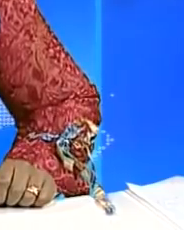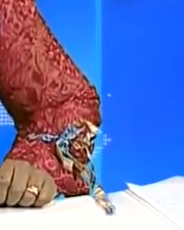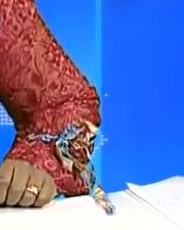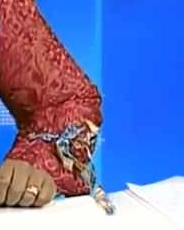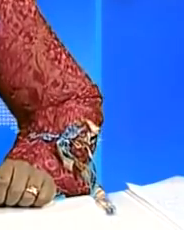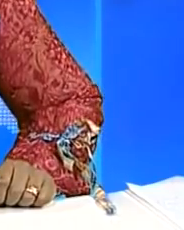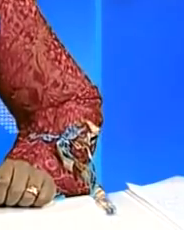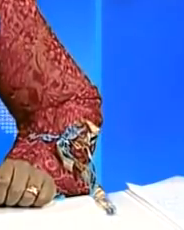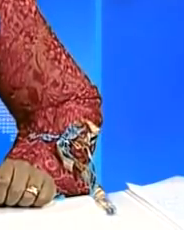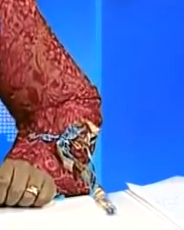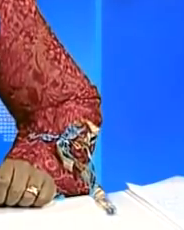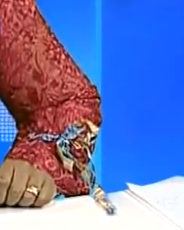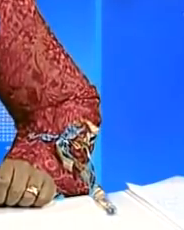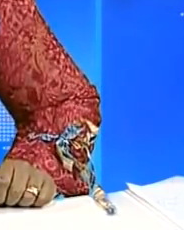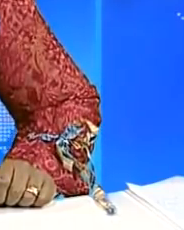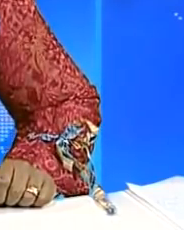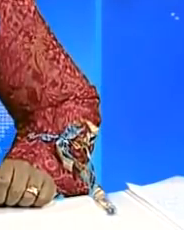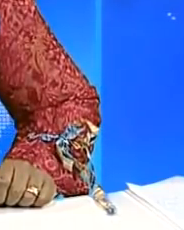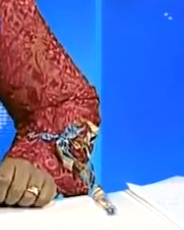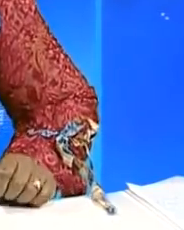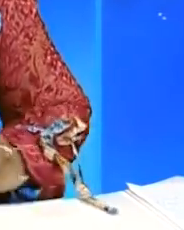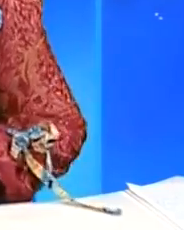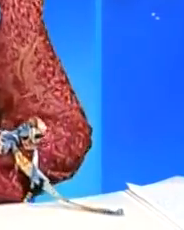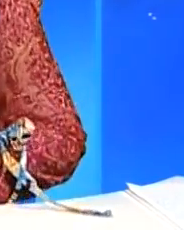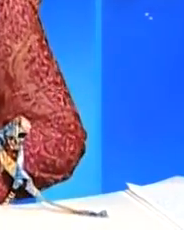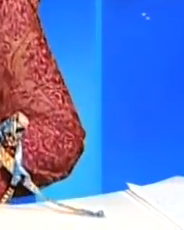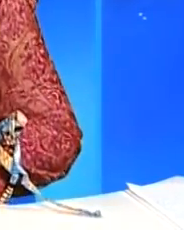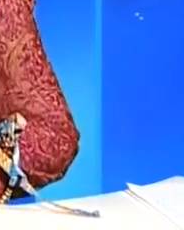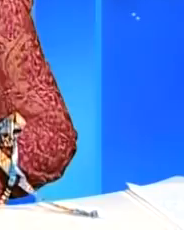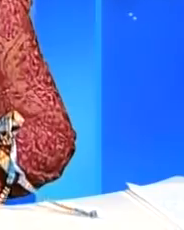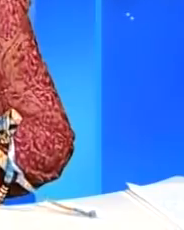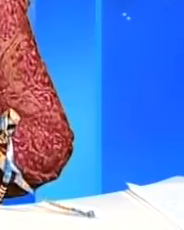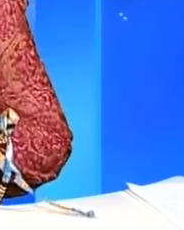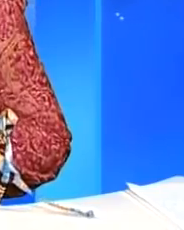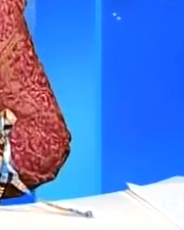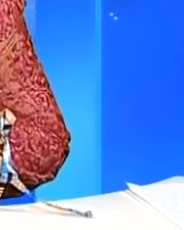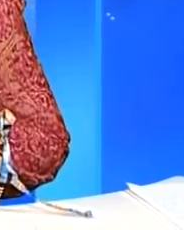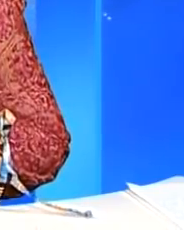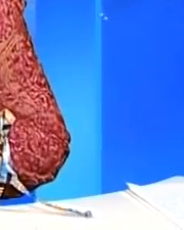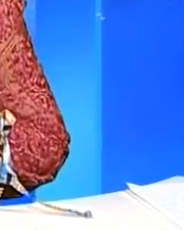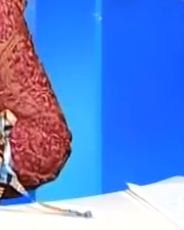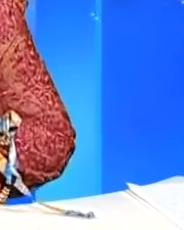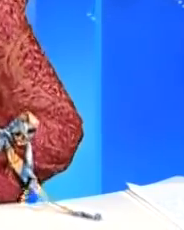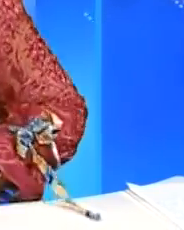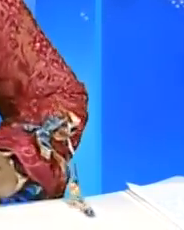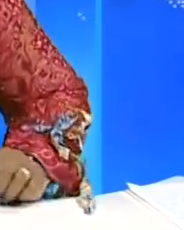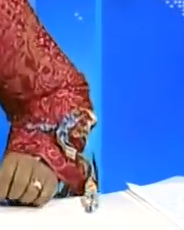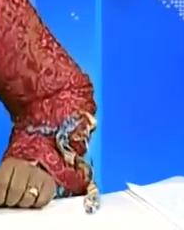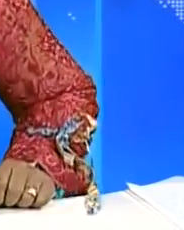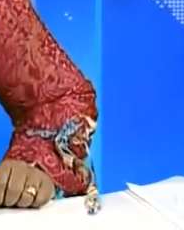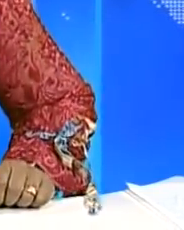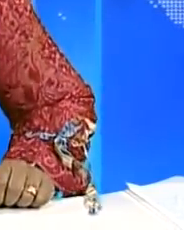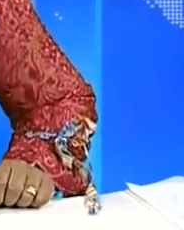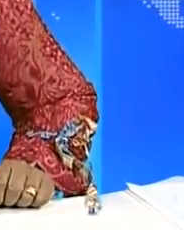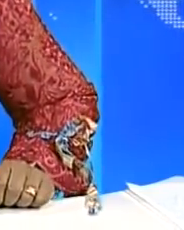ses portes c'est en quatre présumés étaient dévolues zus militaire voilà pour les titres mesdames et messieurs bonsoir est très heureuse de vous retrouver